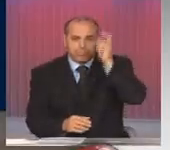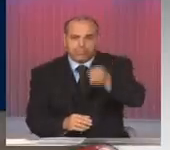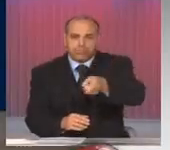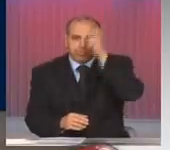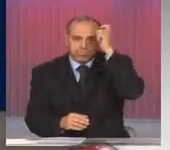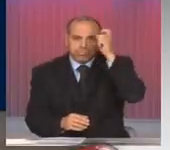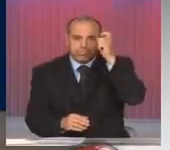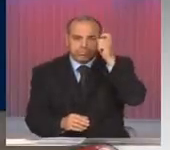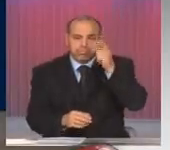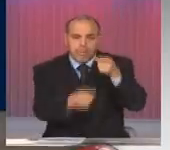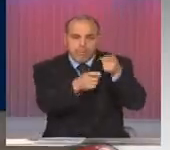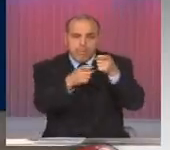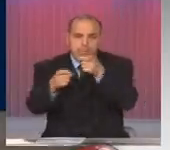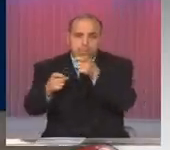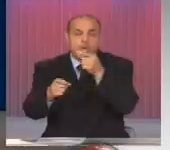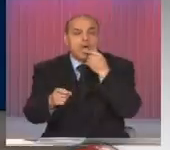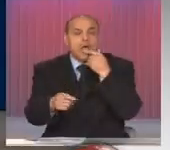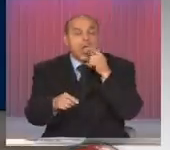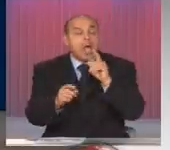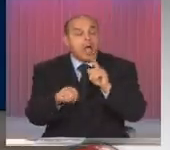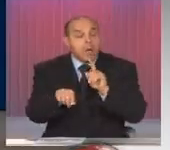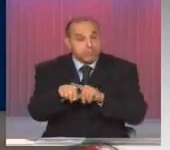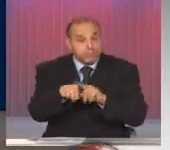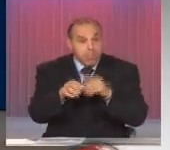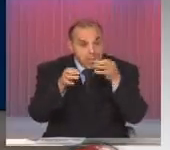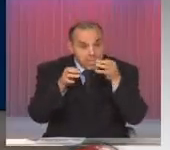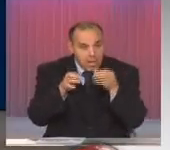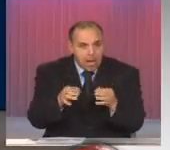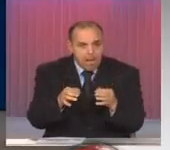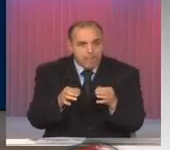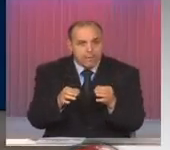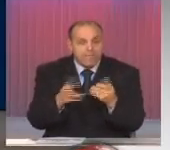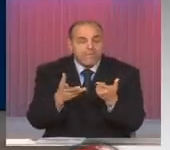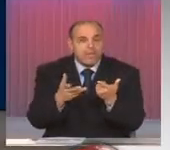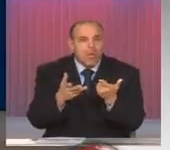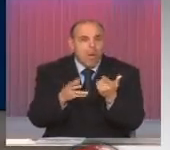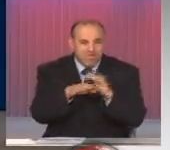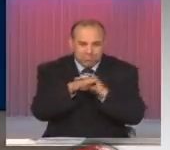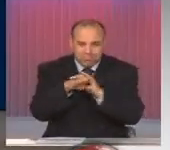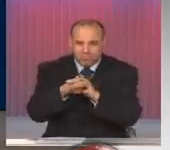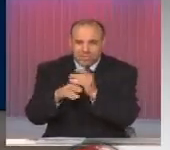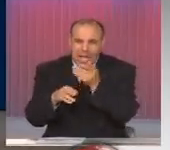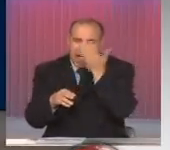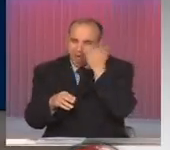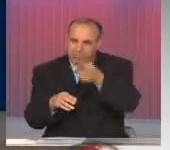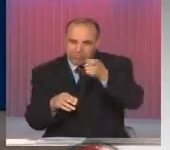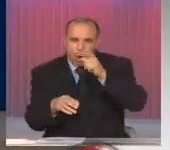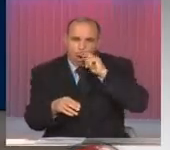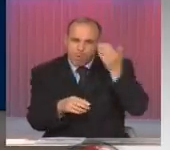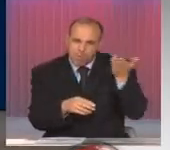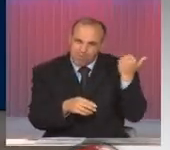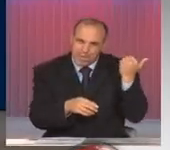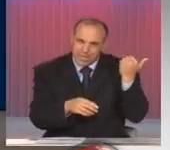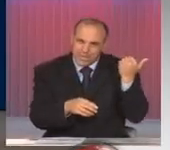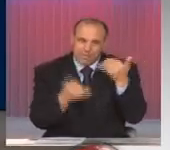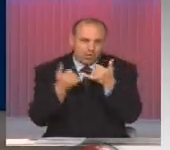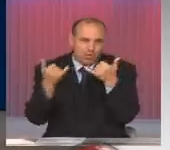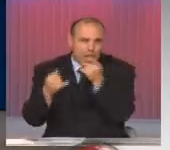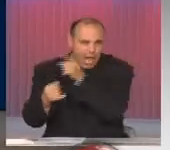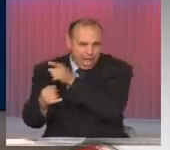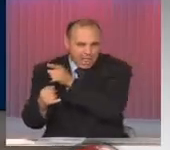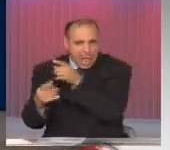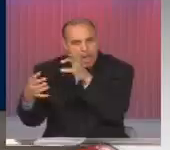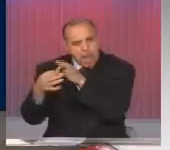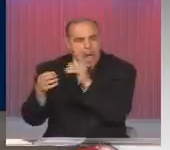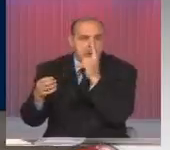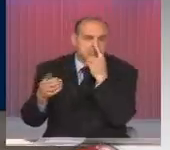بسلاح رشاش. ولم تؤكد المصادر الأمنية بعد مدى ارتباط الواقعة بحادث إطلاق النار الذي وقع أمس بصحيفة شارلي